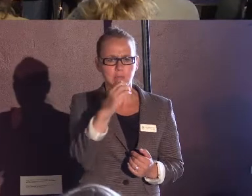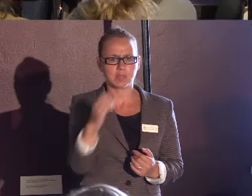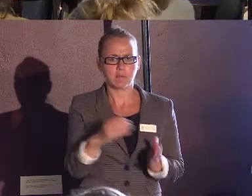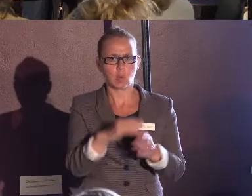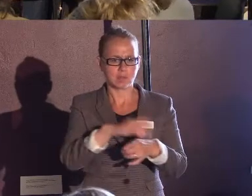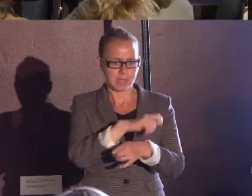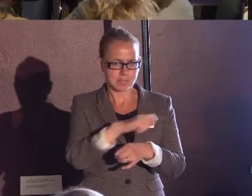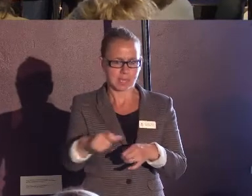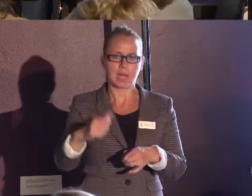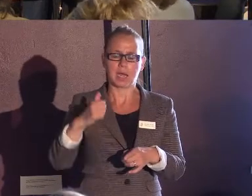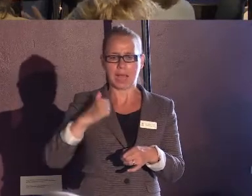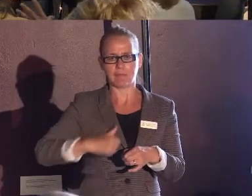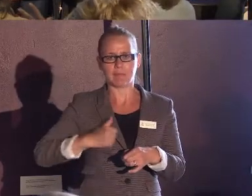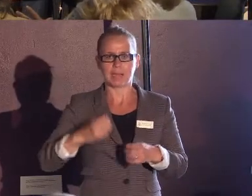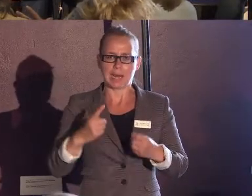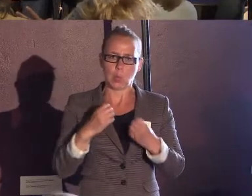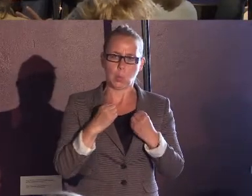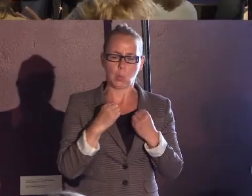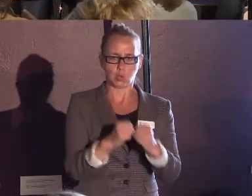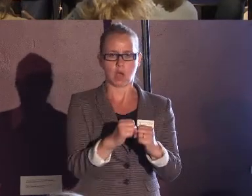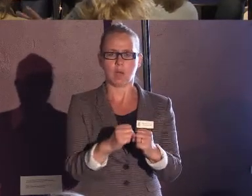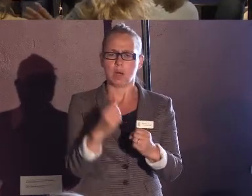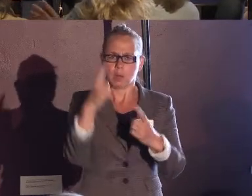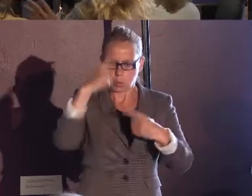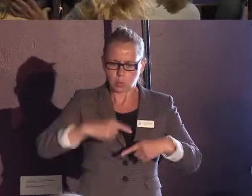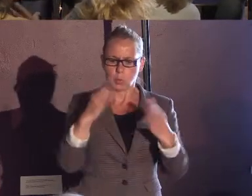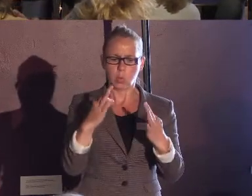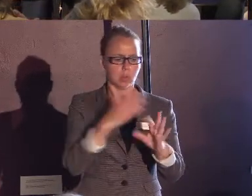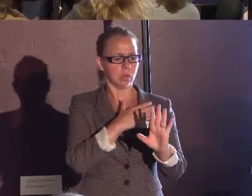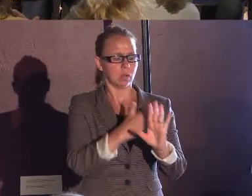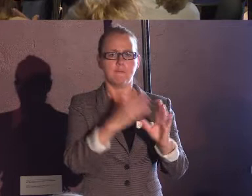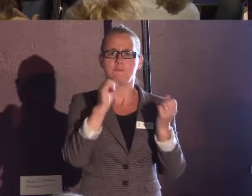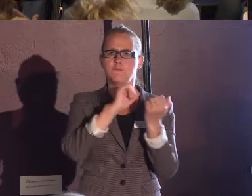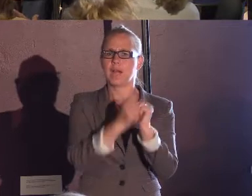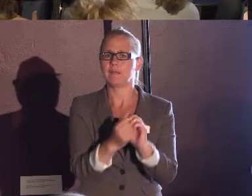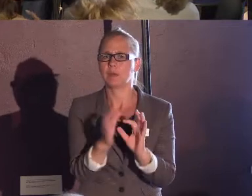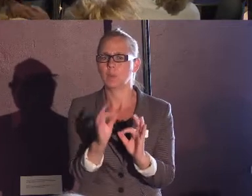svenskarna konsumerar eller utövar kultur, då undrar jag, hur har det förändrats? Kan man se